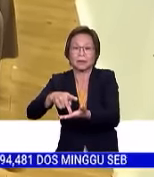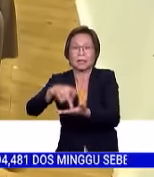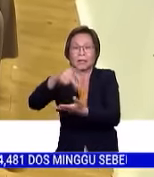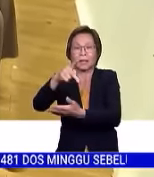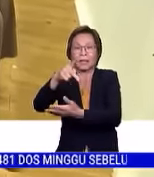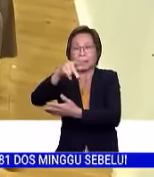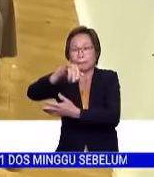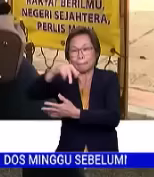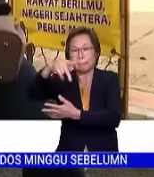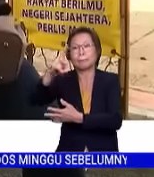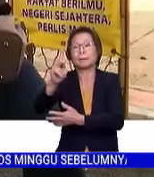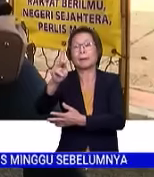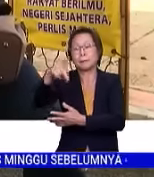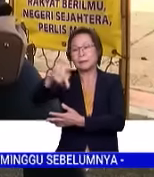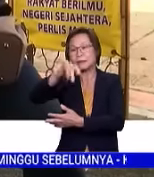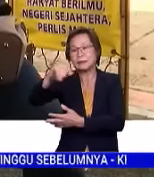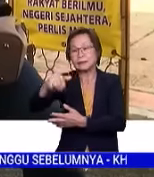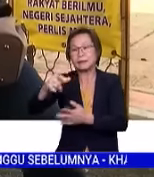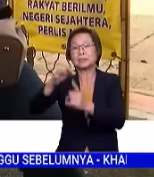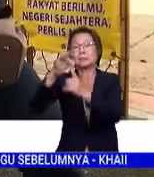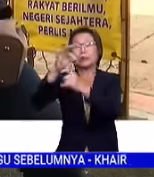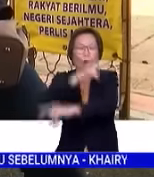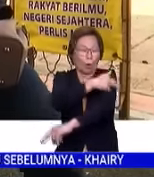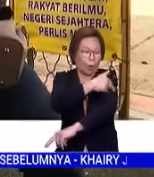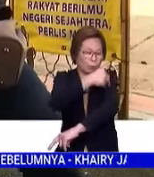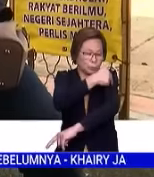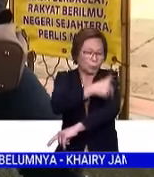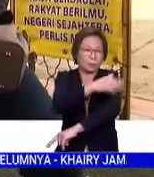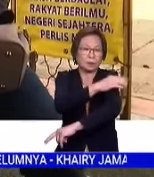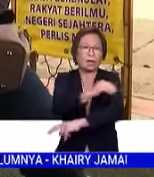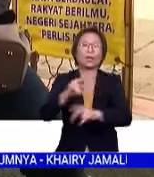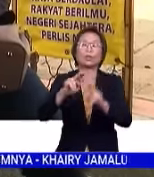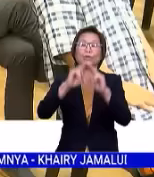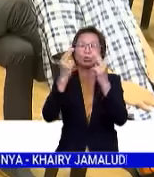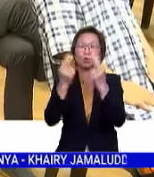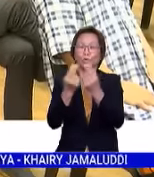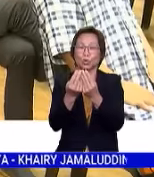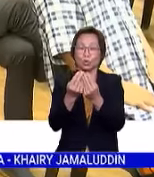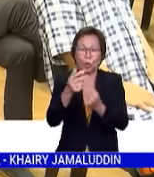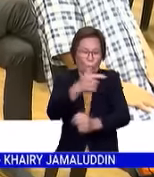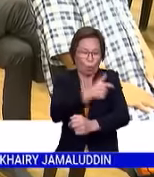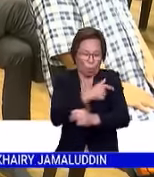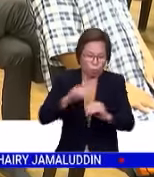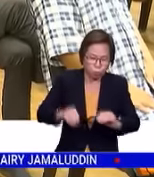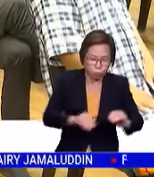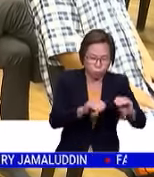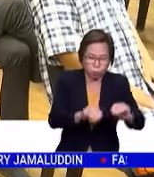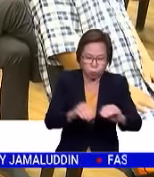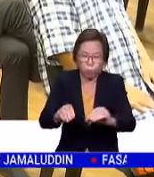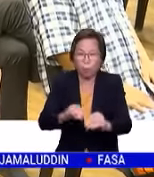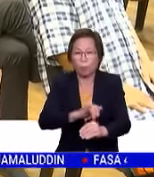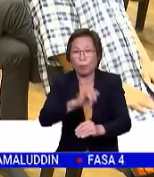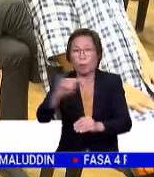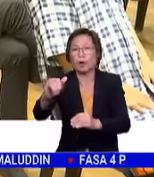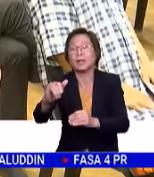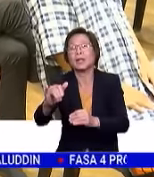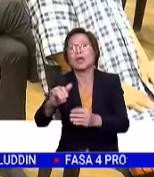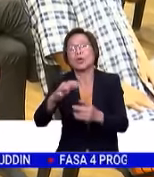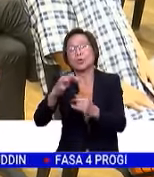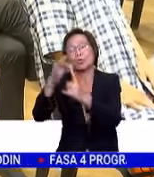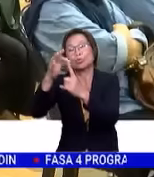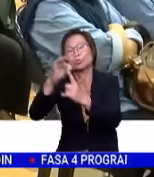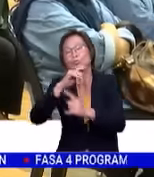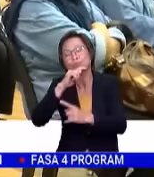KPJ Perlis Specialist Hospital serta unit vaksinasi bergerak yang mula digerakkan ke institusi khususnya warga emas